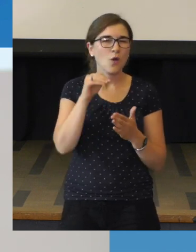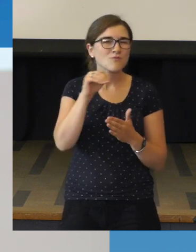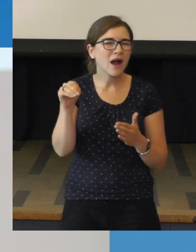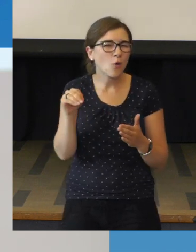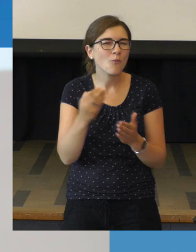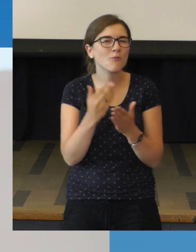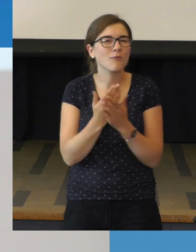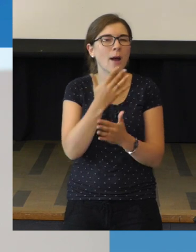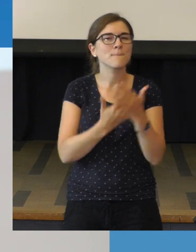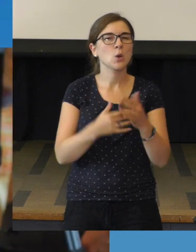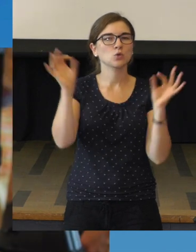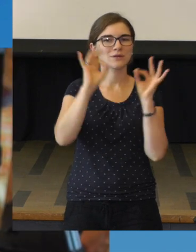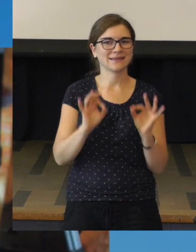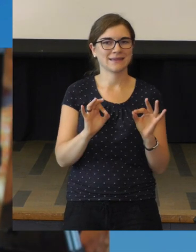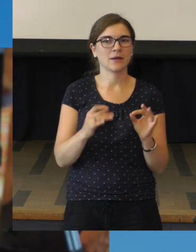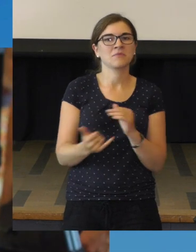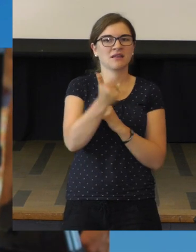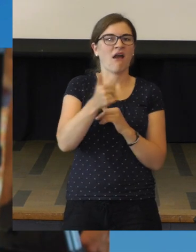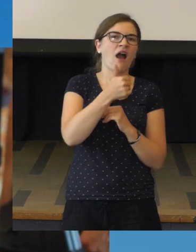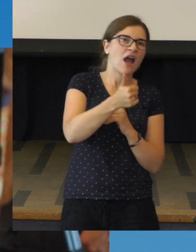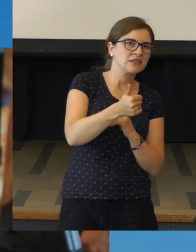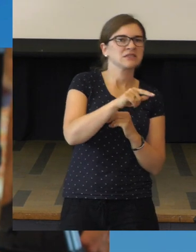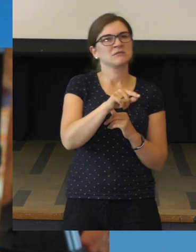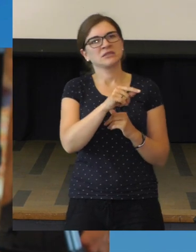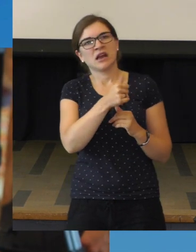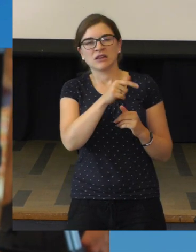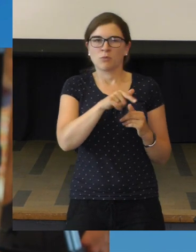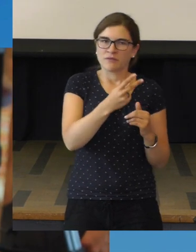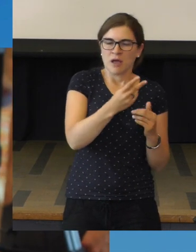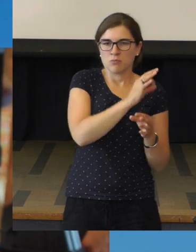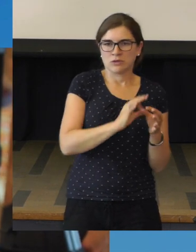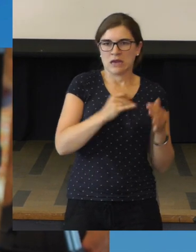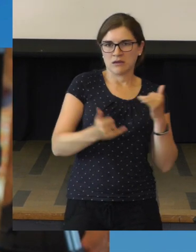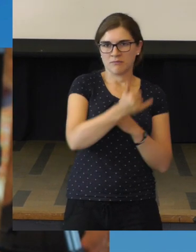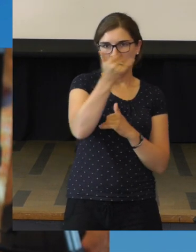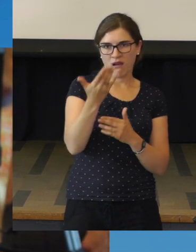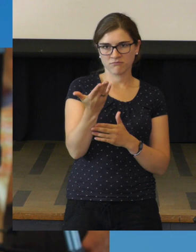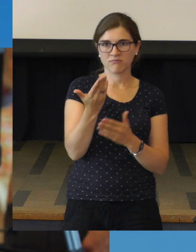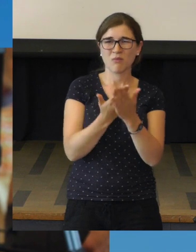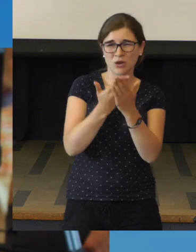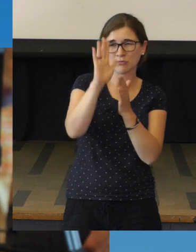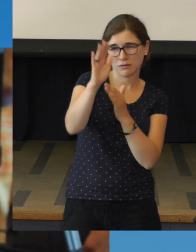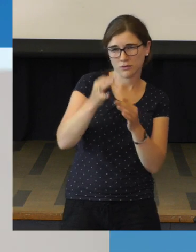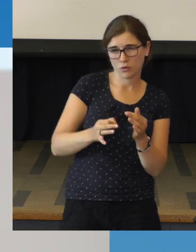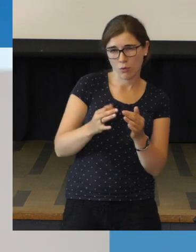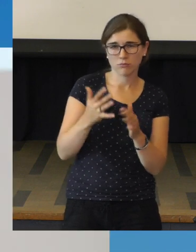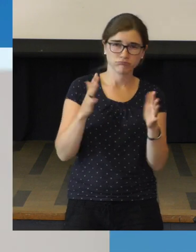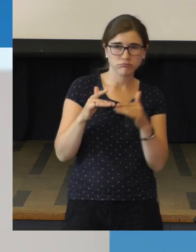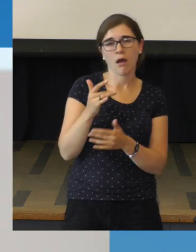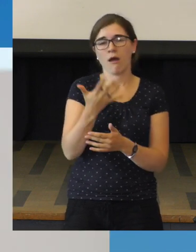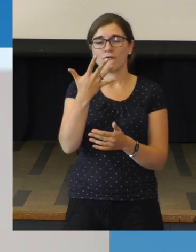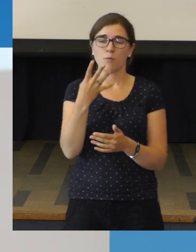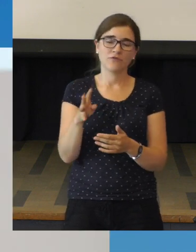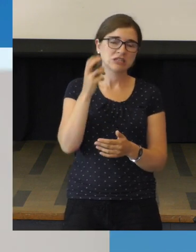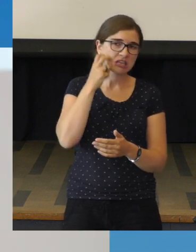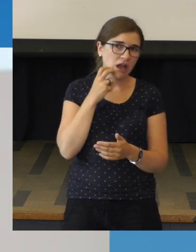von 1,2% pro Jahr. Wenn Ihr Sohn 45 Jahre alt war und normal alt geworden